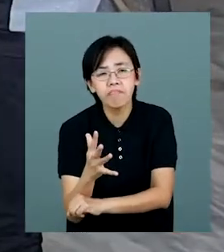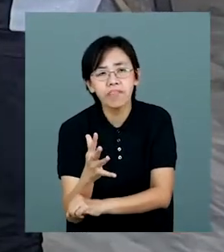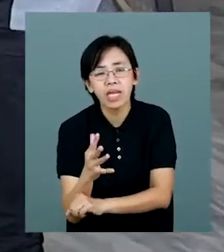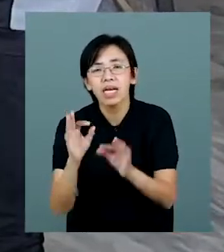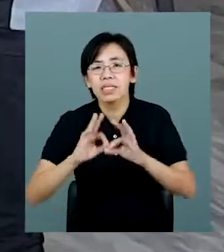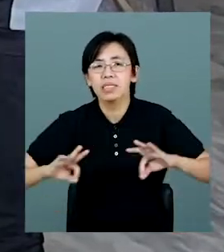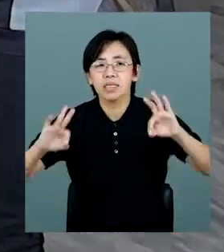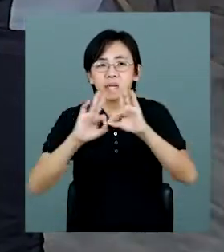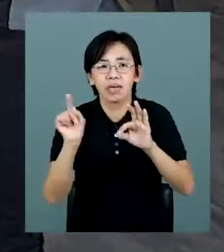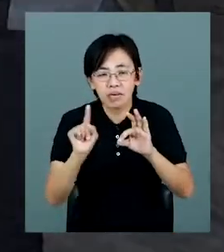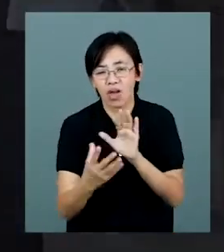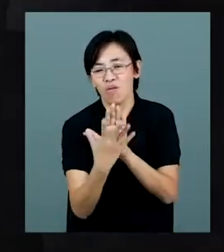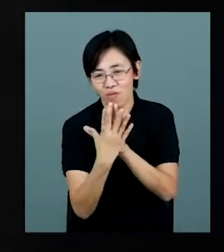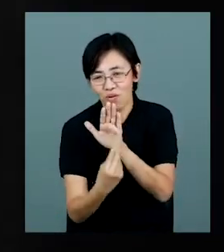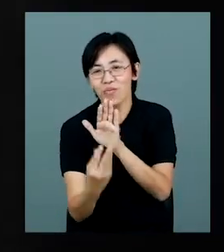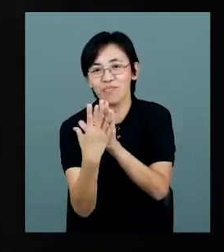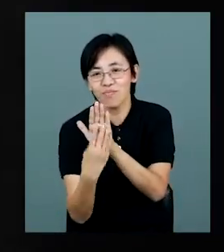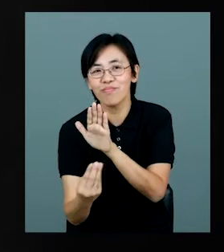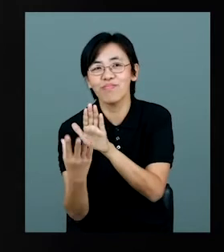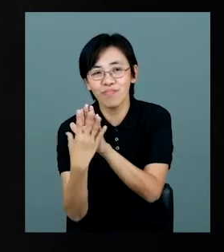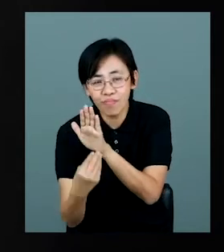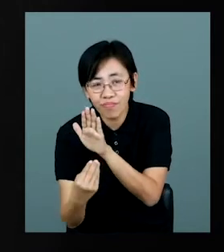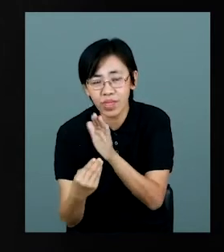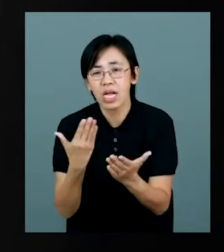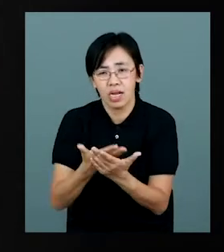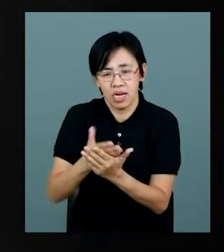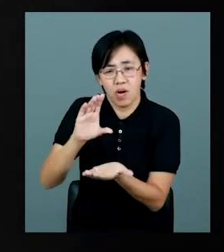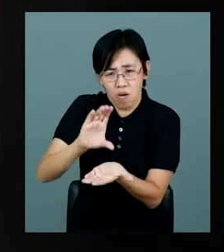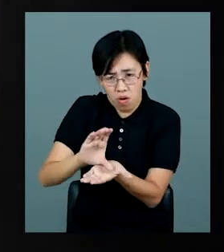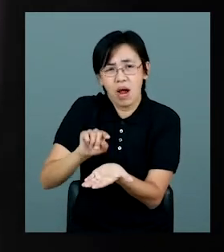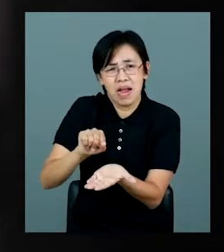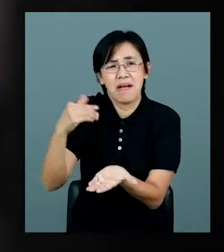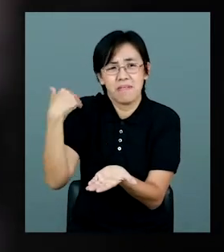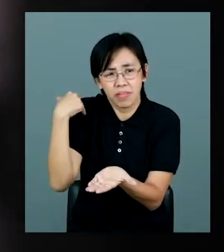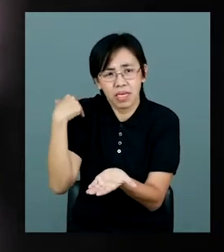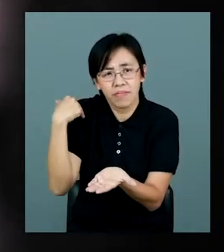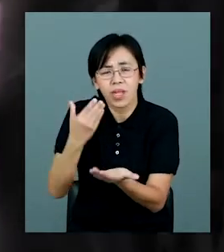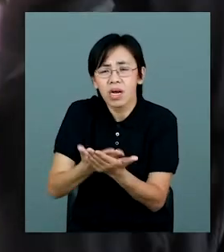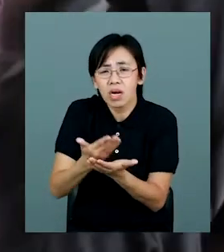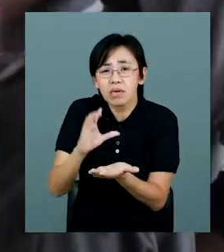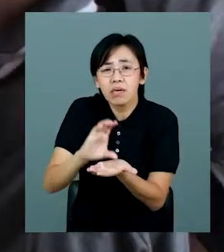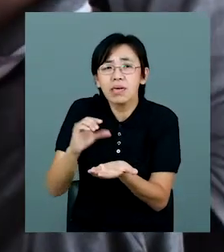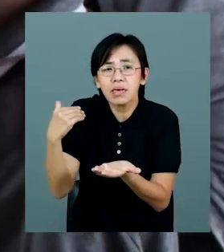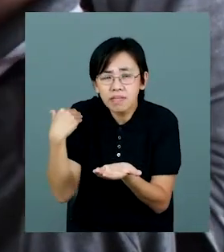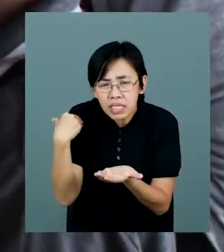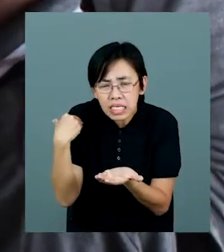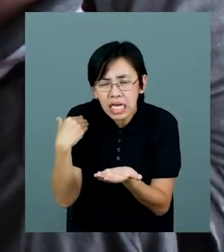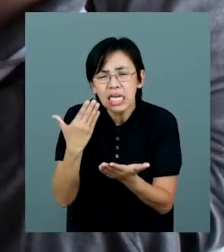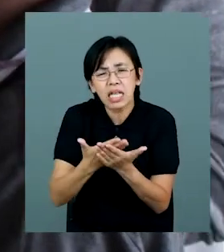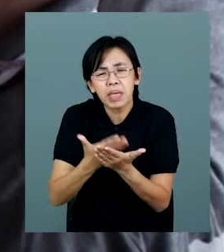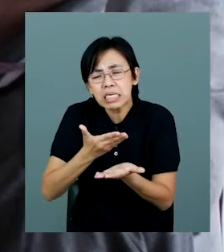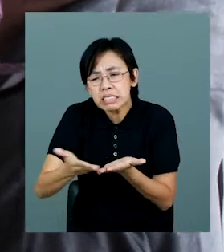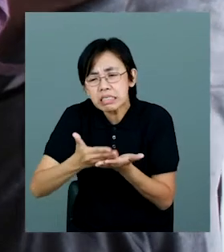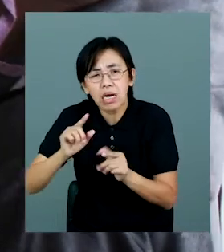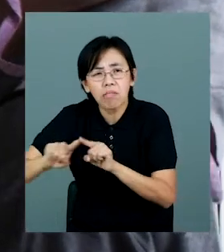แล้วแต่หลักสำคัญคือมันจะเป็นเรื่องของการอบรมอะค่ะซึ่งงบประมาณเนี่ยก็มีอยู่แต่มันก็จะมีเรื่อง